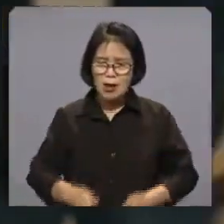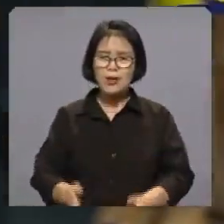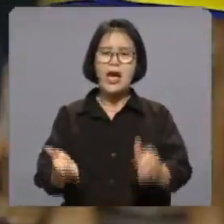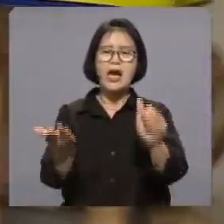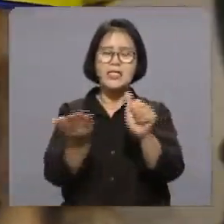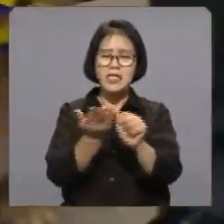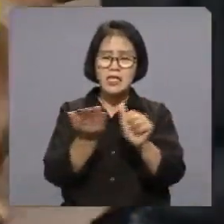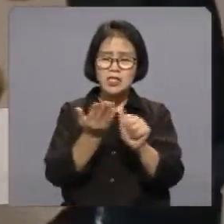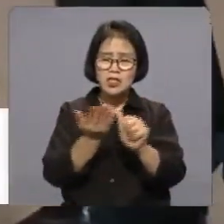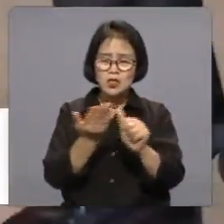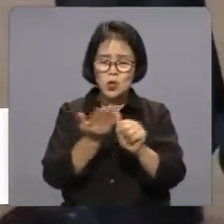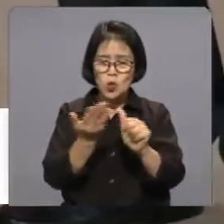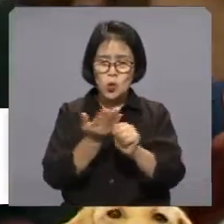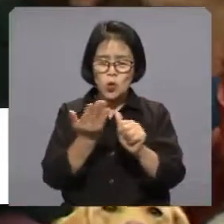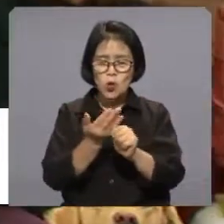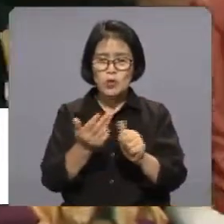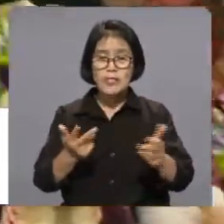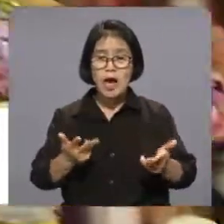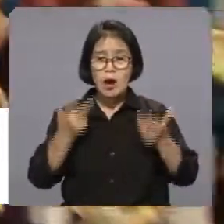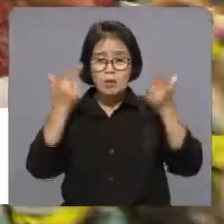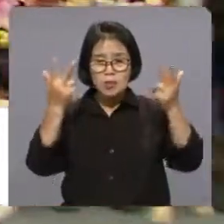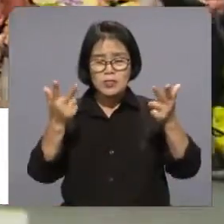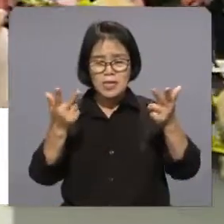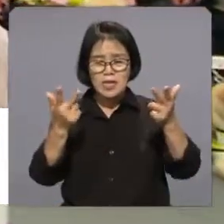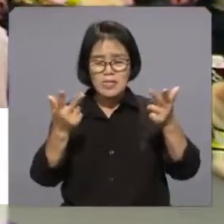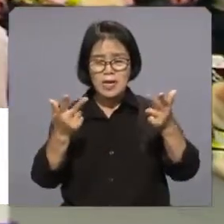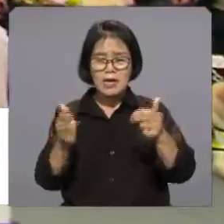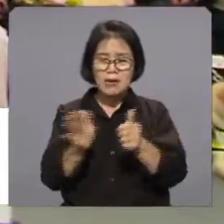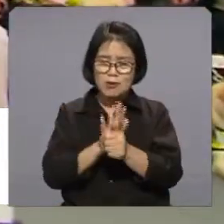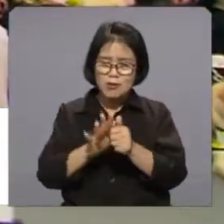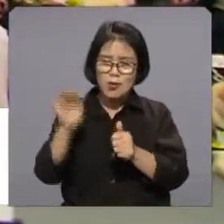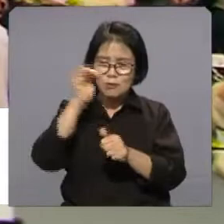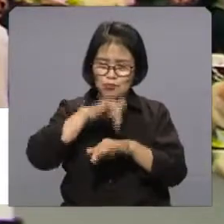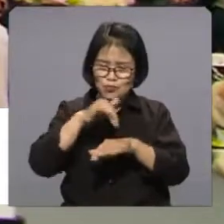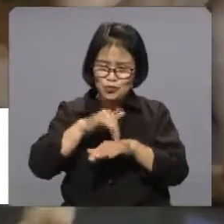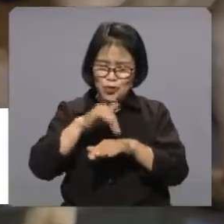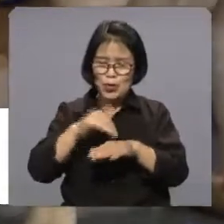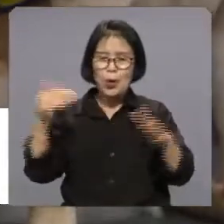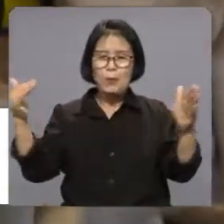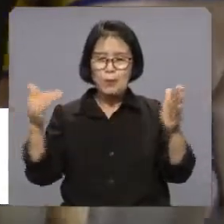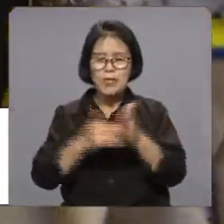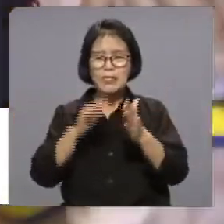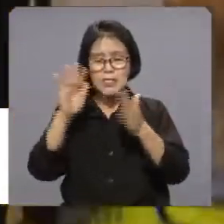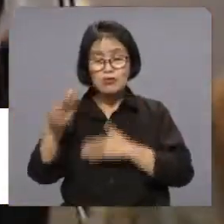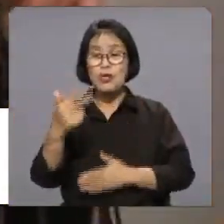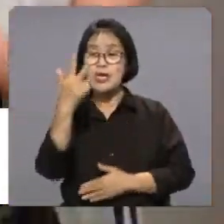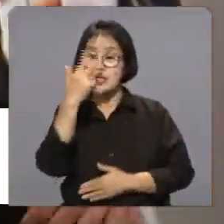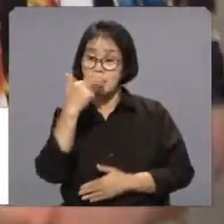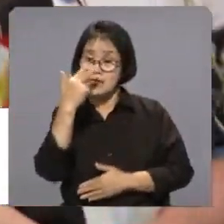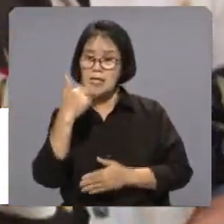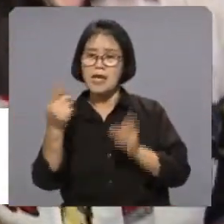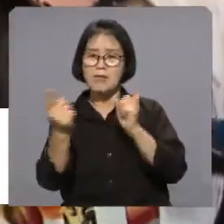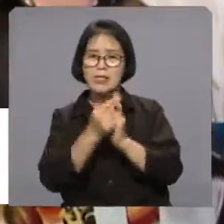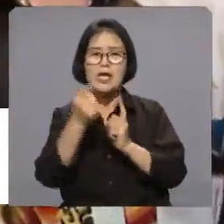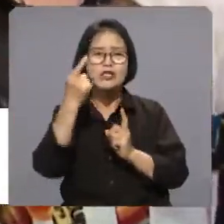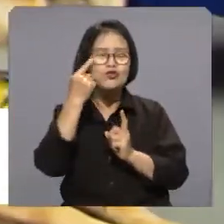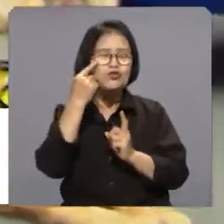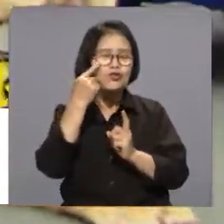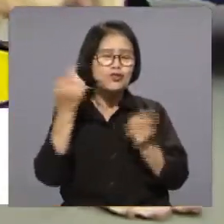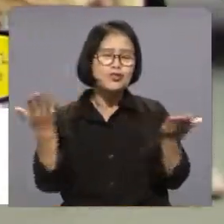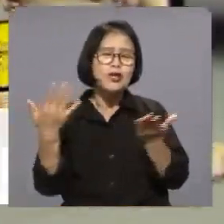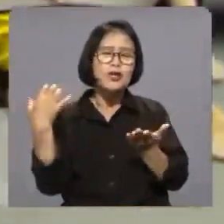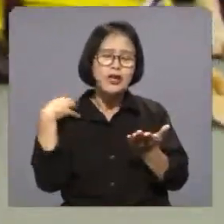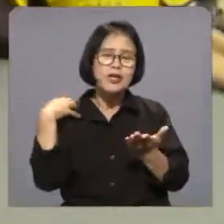길러지고 퍼피 워커라는 자원봉사자의 사회화 훈련까지 거친 안내견은 시각장애인과 만나 눈 역할을 맡게